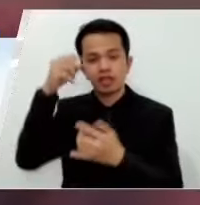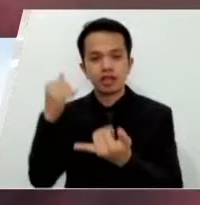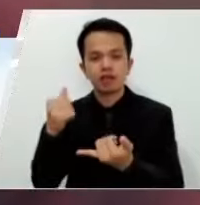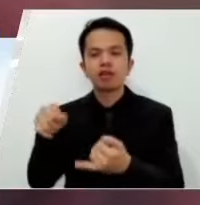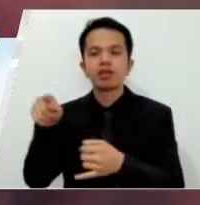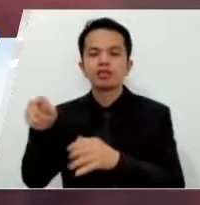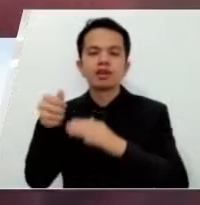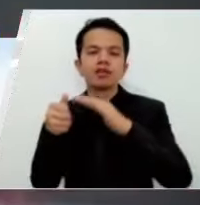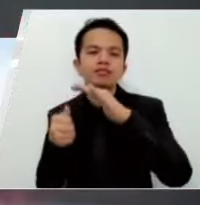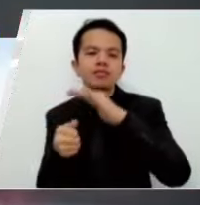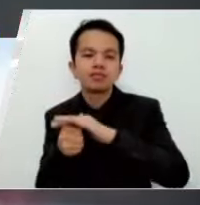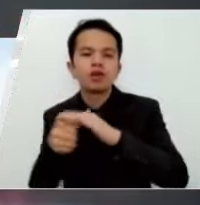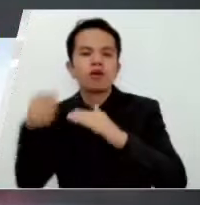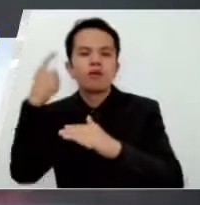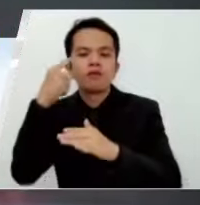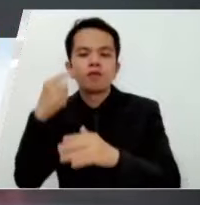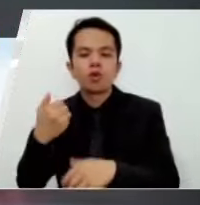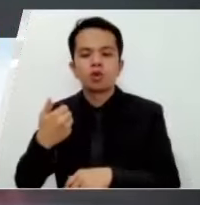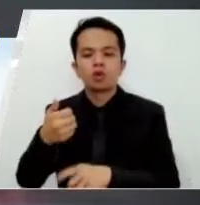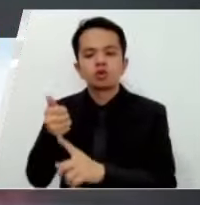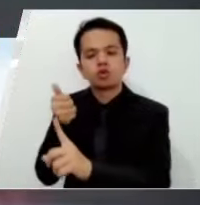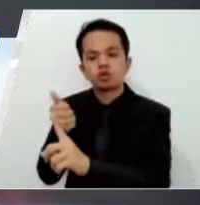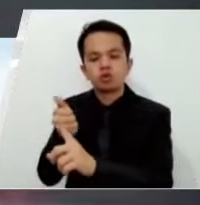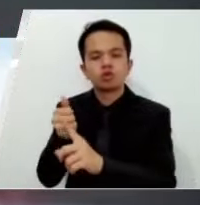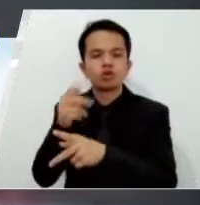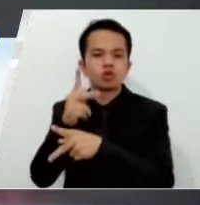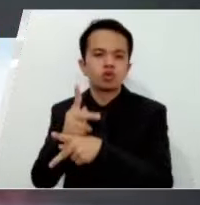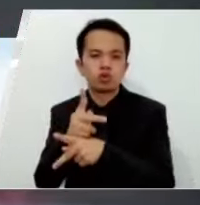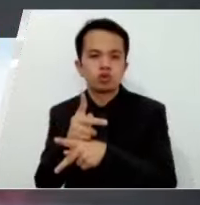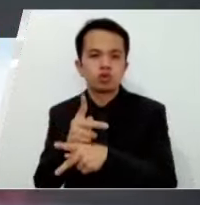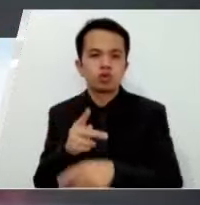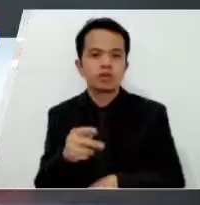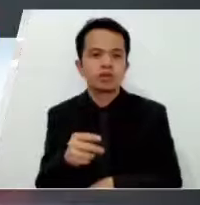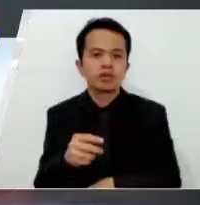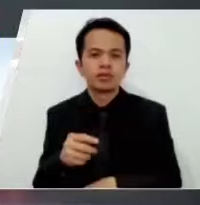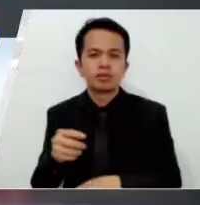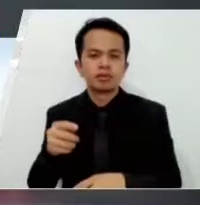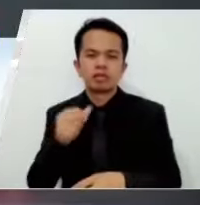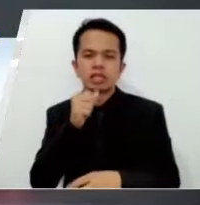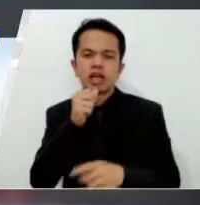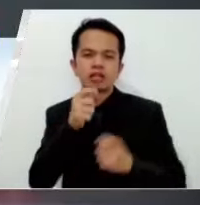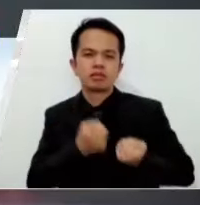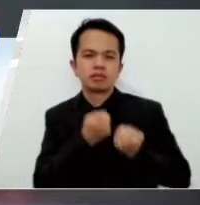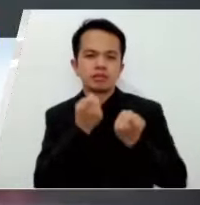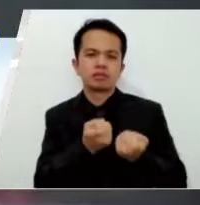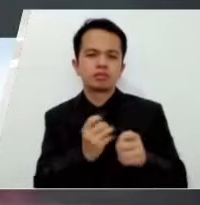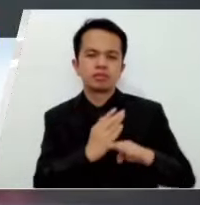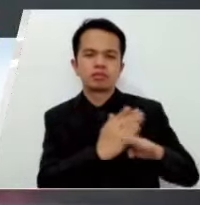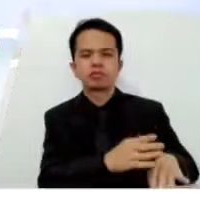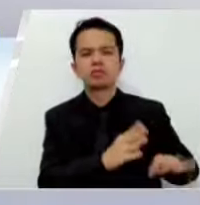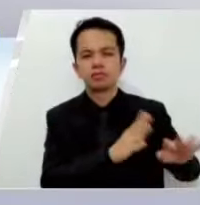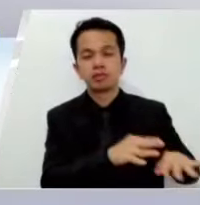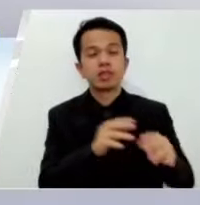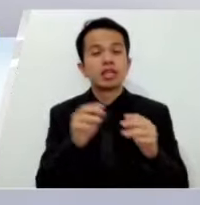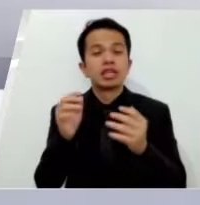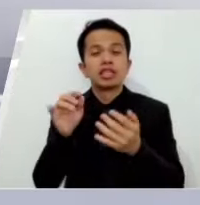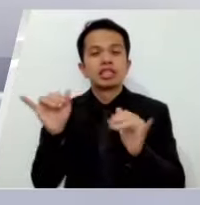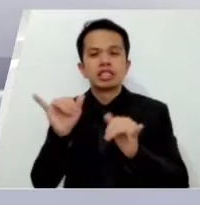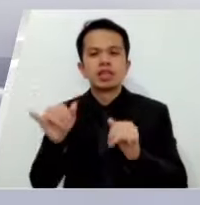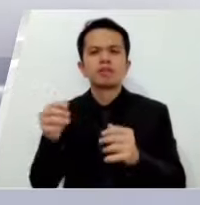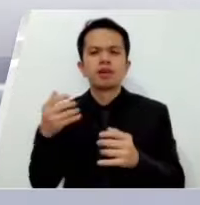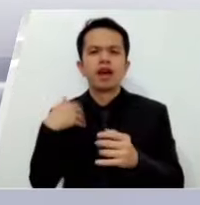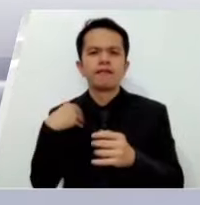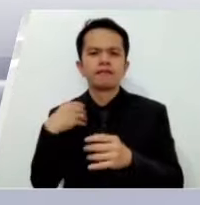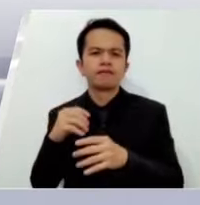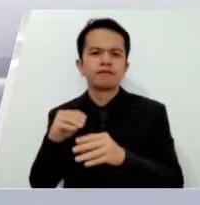para protektahan ang sarili at hindi dahil meron siyang kasalanan. Sabay banggit din ang kondisyon para siya'y lumitaw. Bigyan ninyo